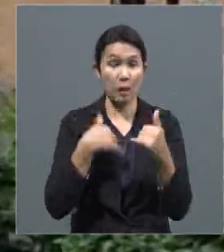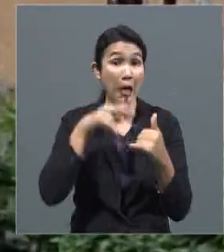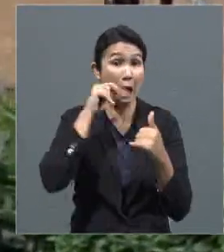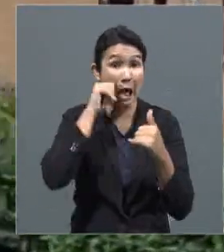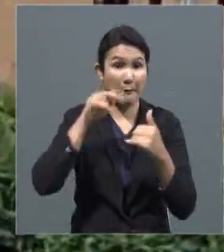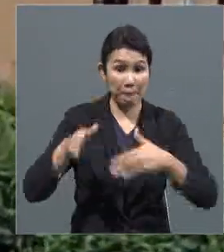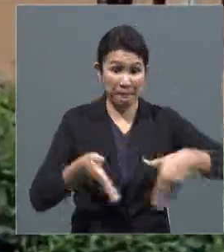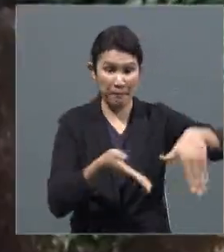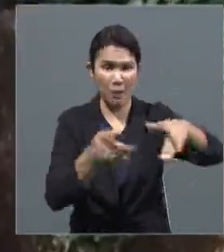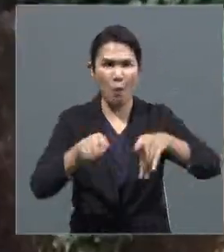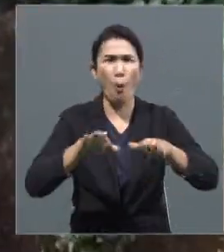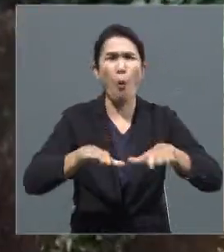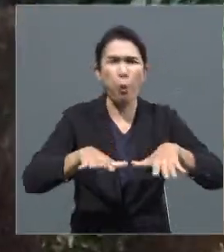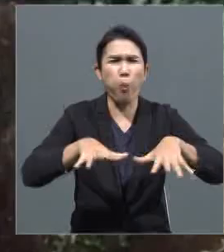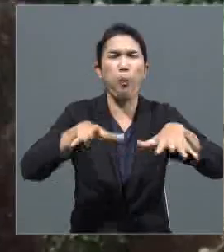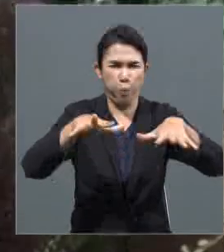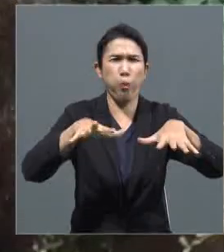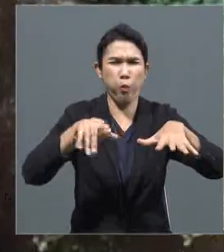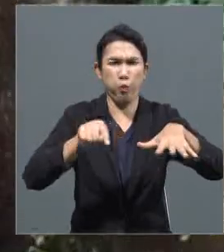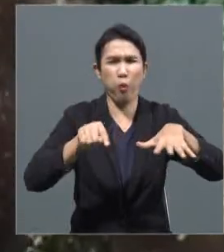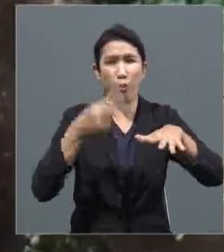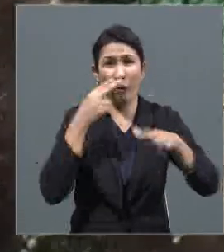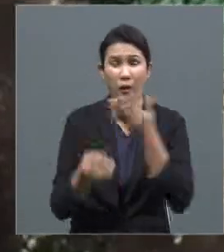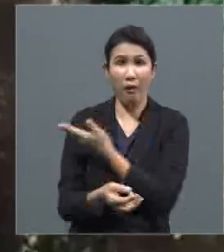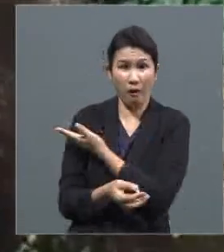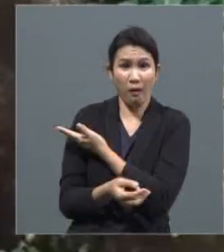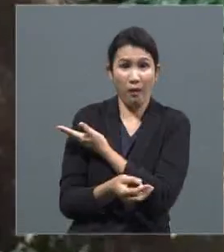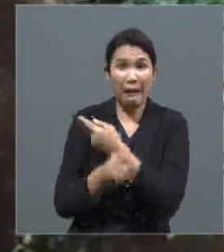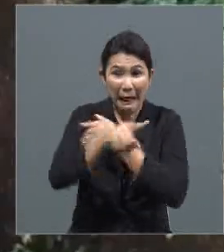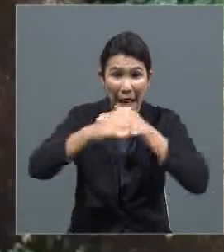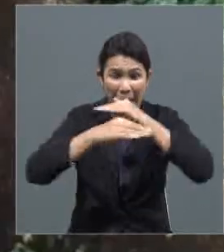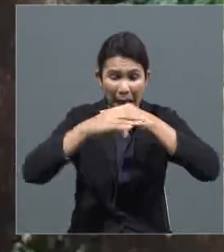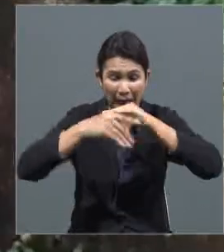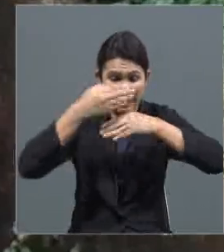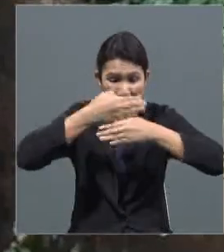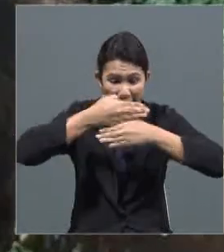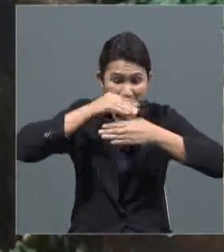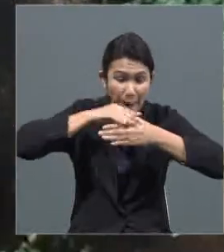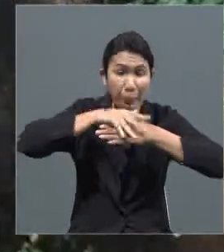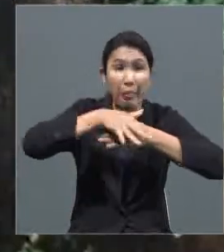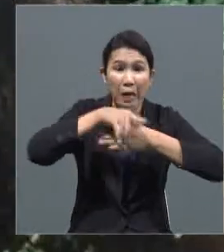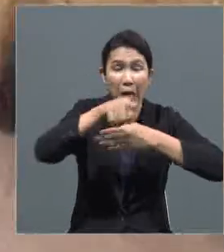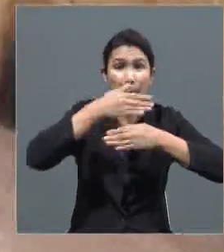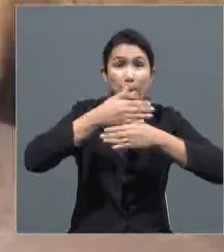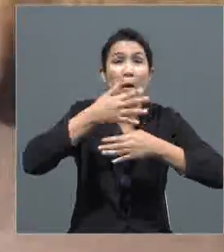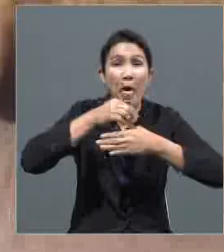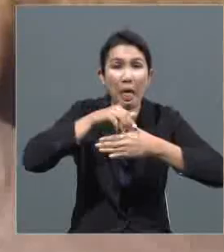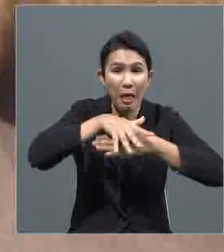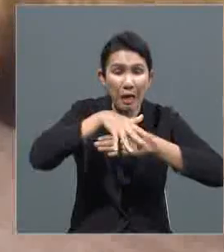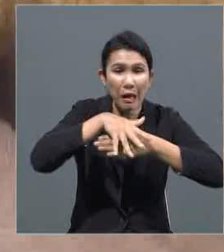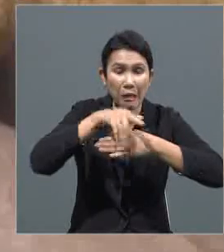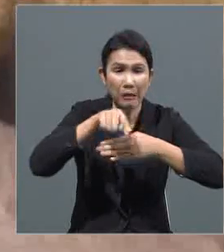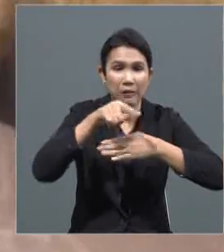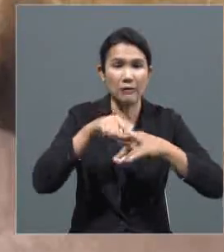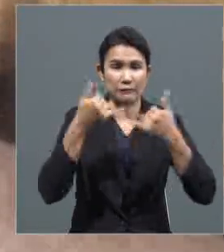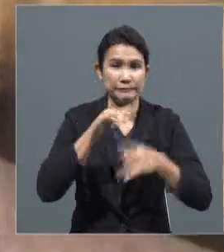ำน่านอ่ะคือมันสูงมากอ่ะ ค ือเนี่ยค่ะอันนี้คือจุดรอยรั่วรอยซึมจากผนังกั้นน้ำนั่นเองนะคะตอนนี้เนี่ยทางเขตเ